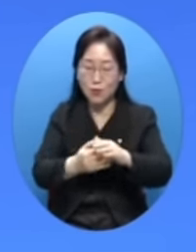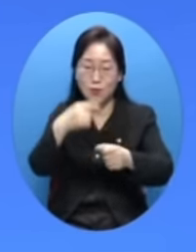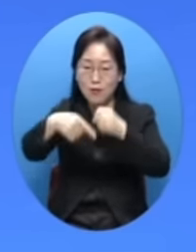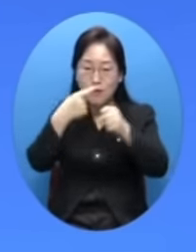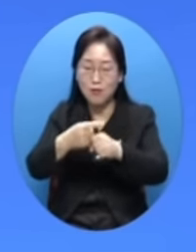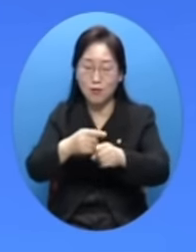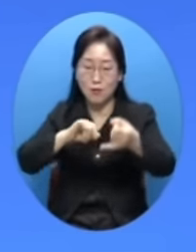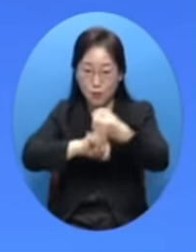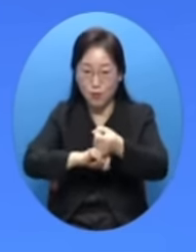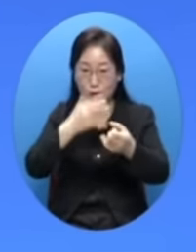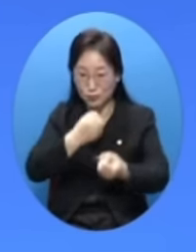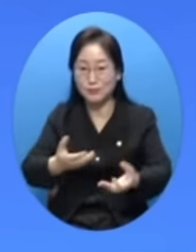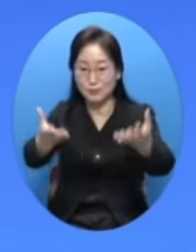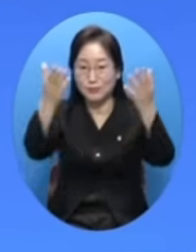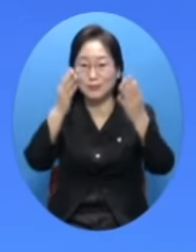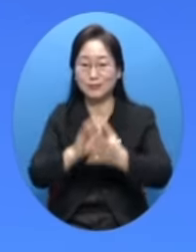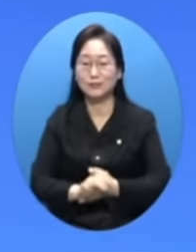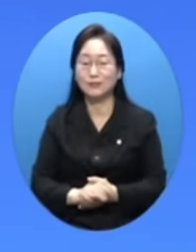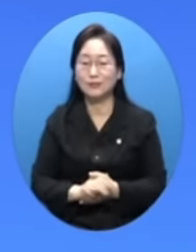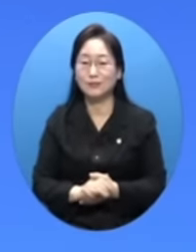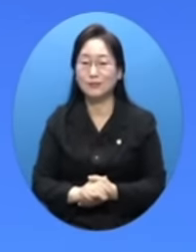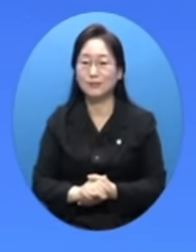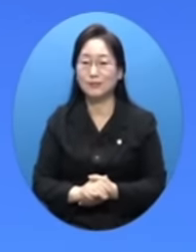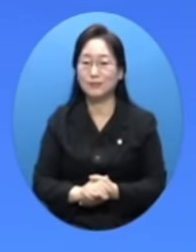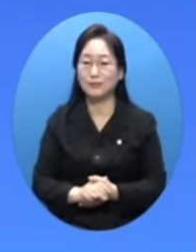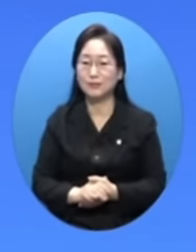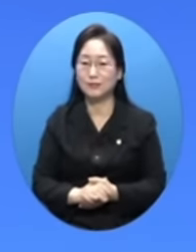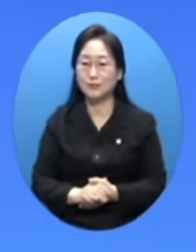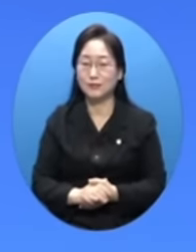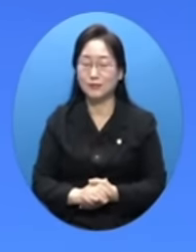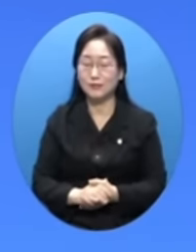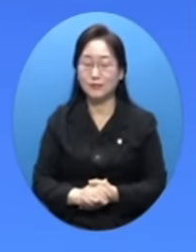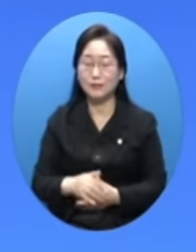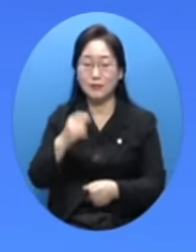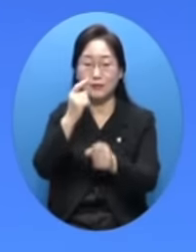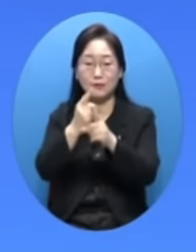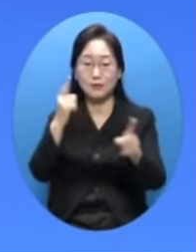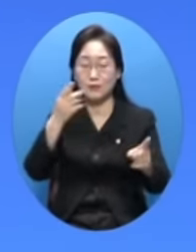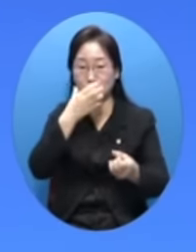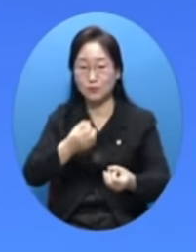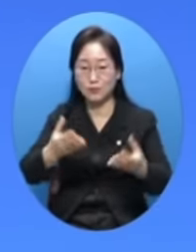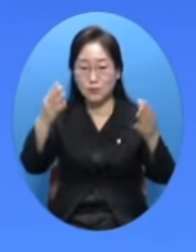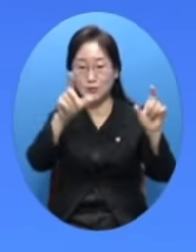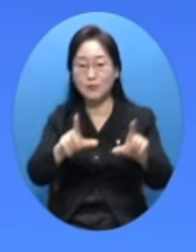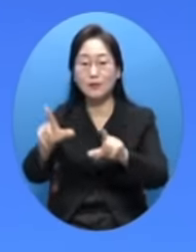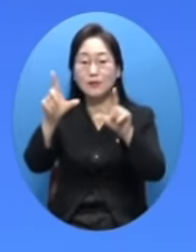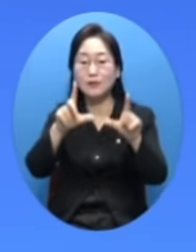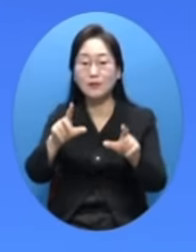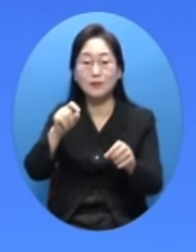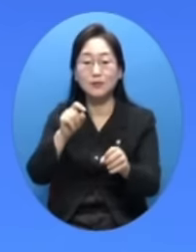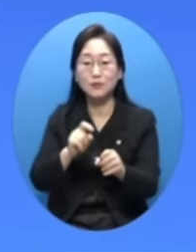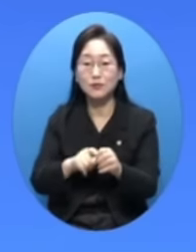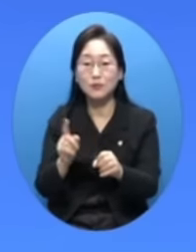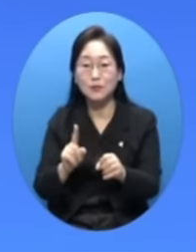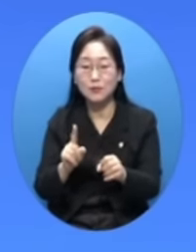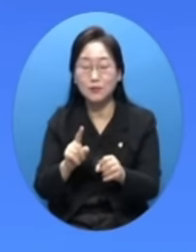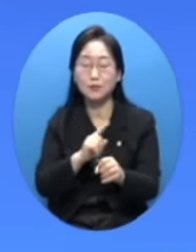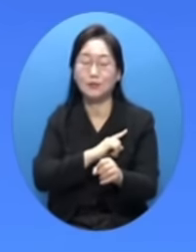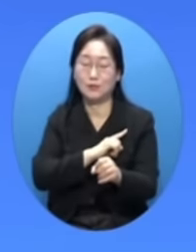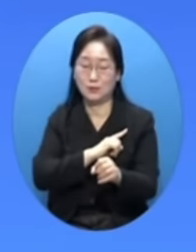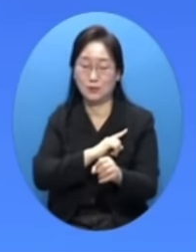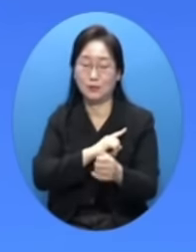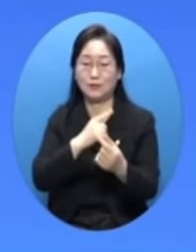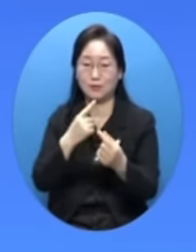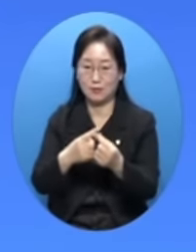이름으로 축원합니다 아멘 이튼 승리의 삶 축복의 삶을 살아가기 위해서 오늘 성경은 먼저